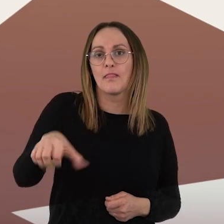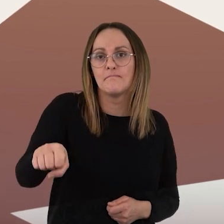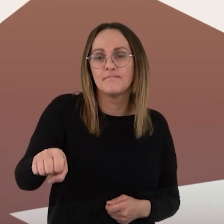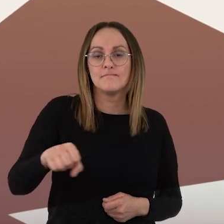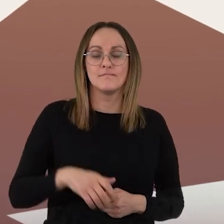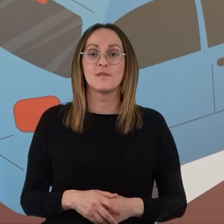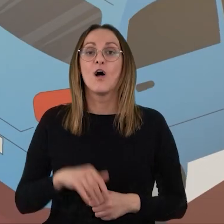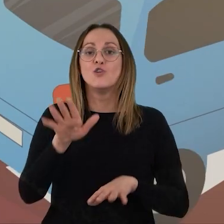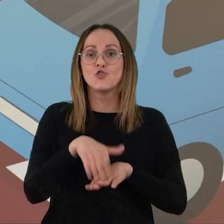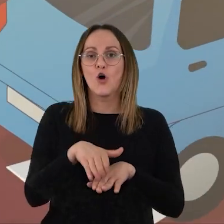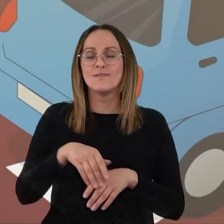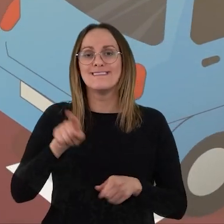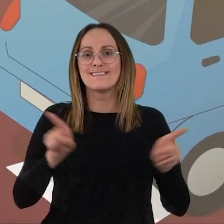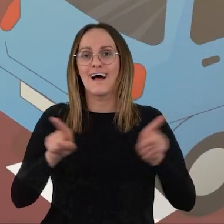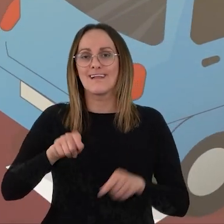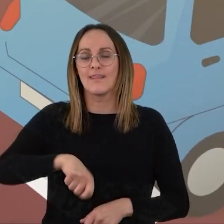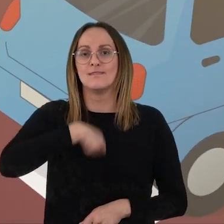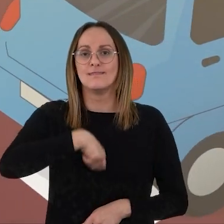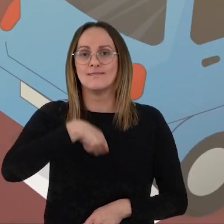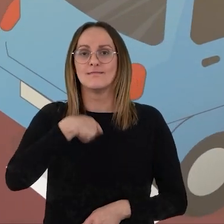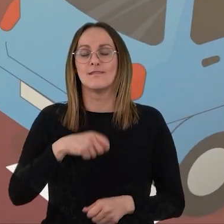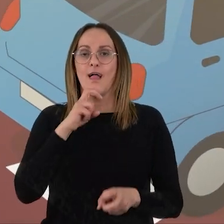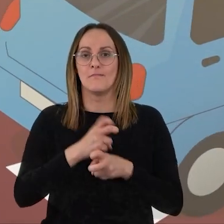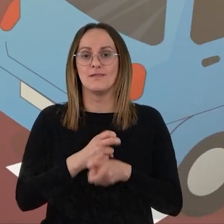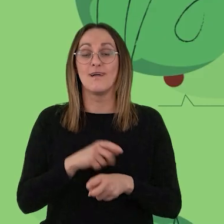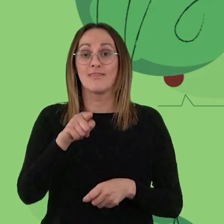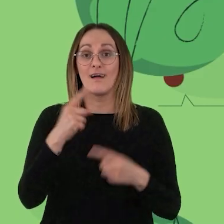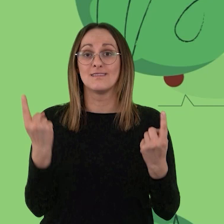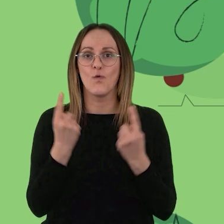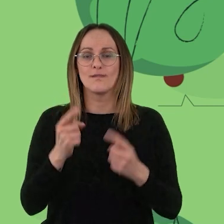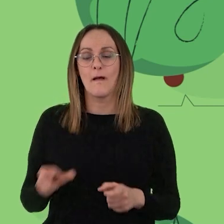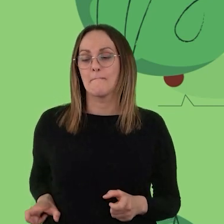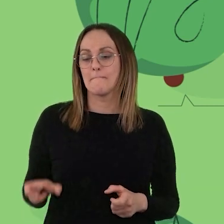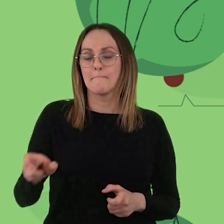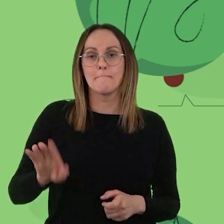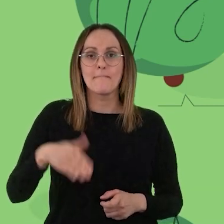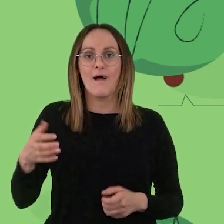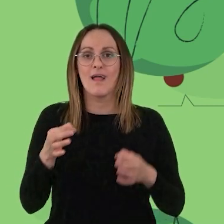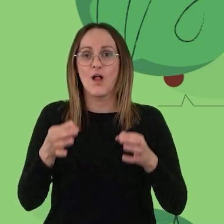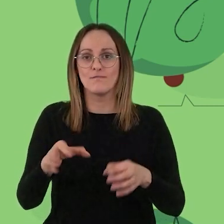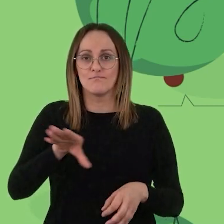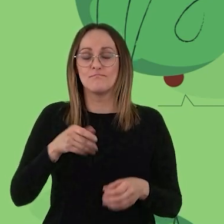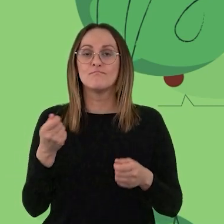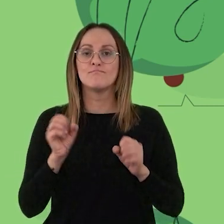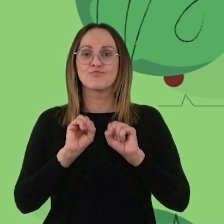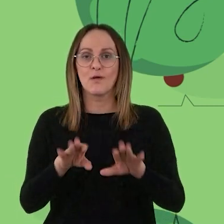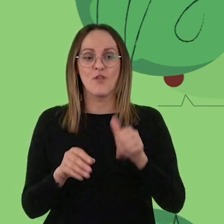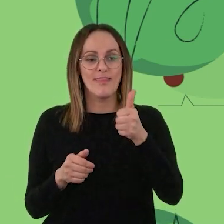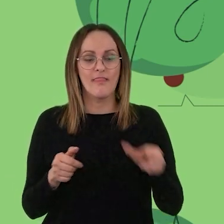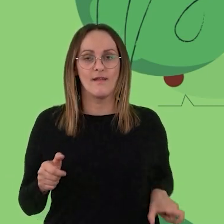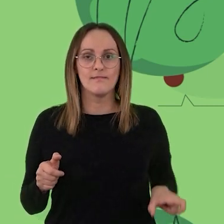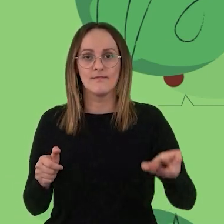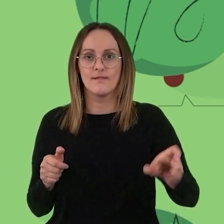końca pasa i stosuj się do zasady zamka błyskawicznego. W takiej sytuacji kierowcy jadący prawym pasem